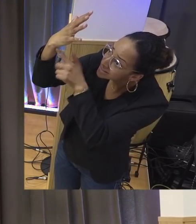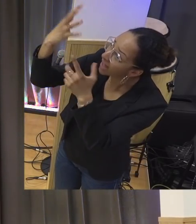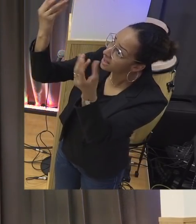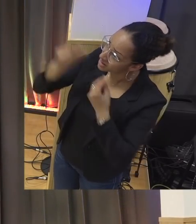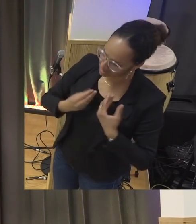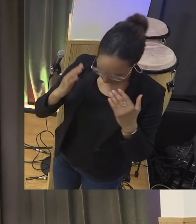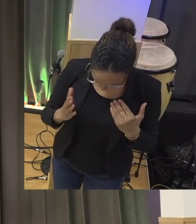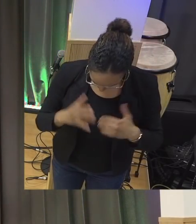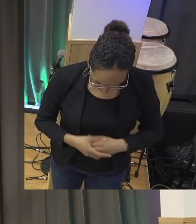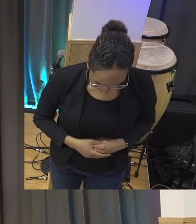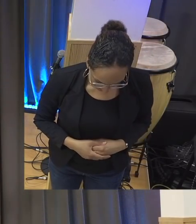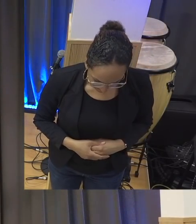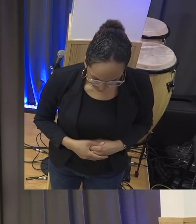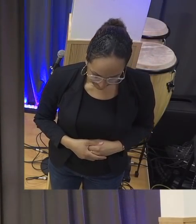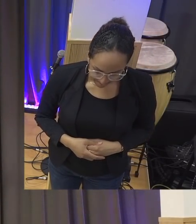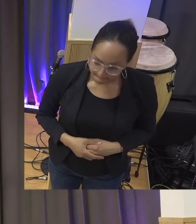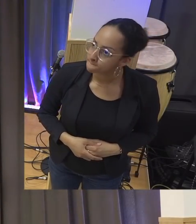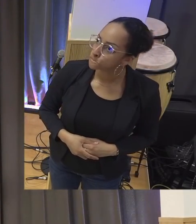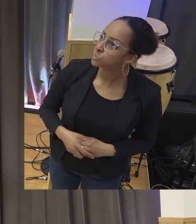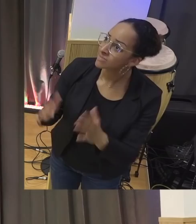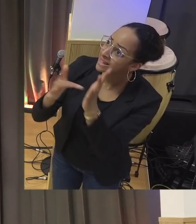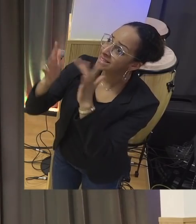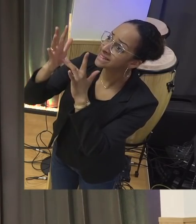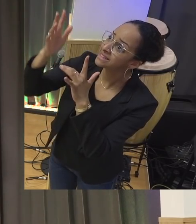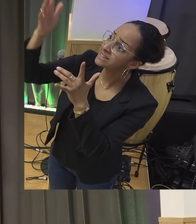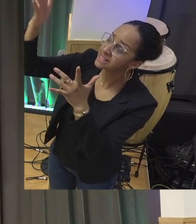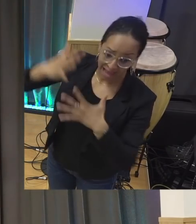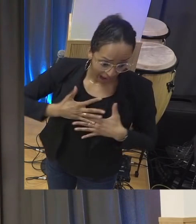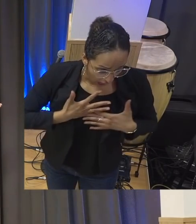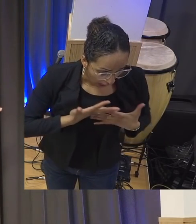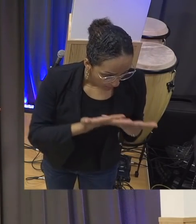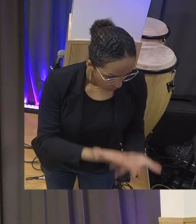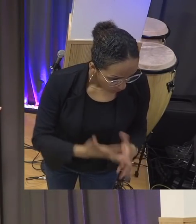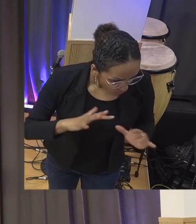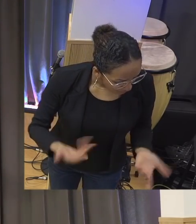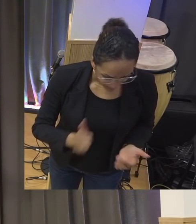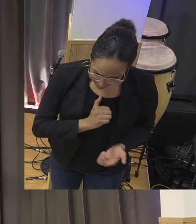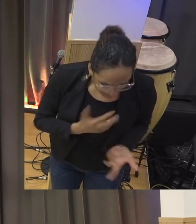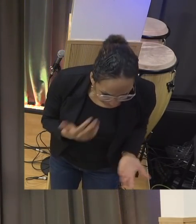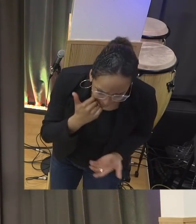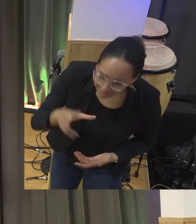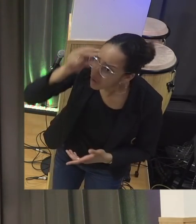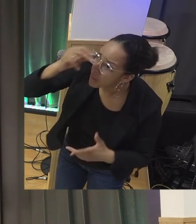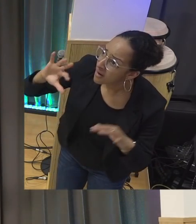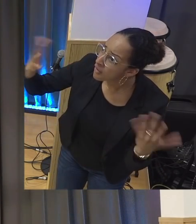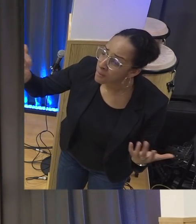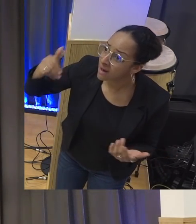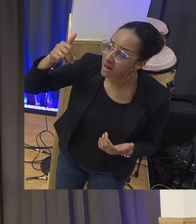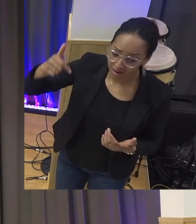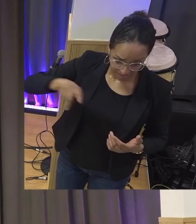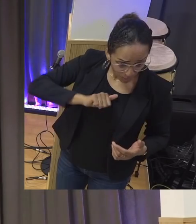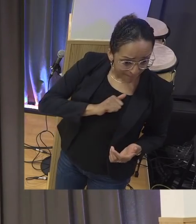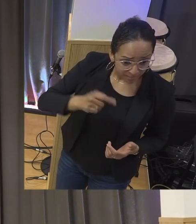besoin de cette capacité pour comprendre l'amour du Christ, qui échappe à mon entendement, à ma compréhension, mon intelligence, elle est tellement